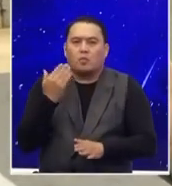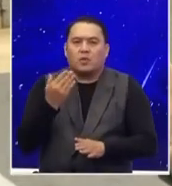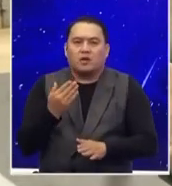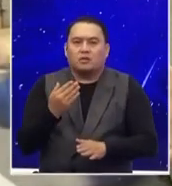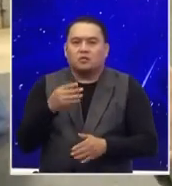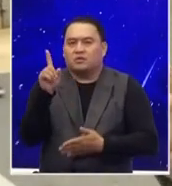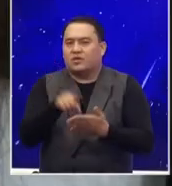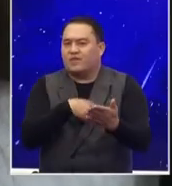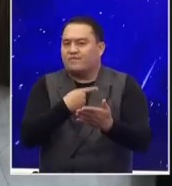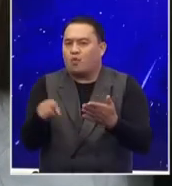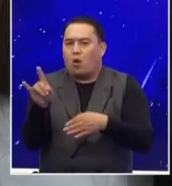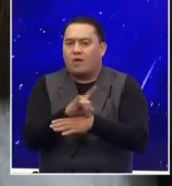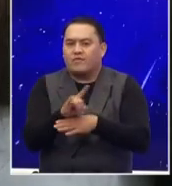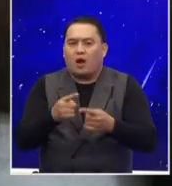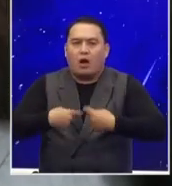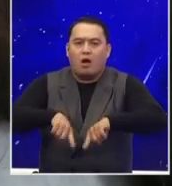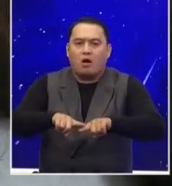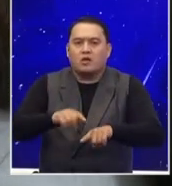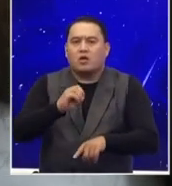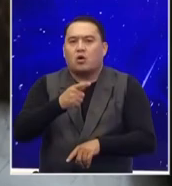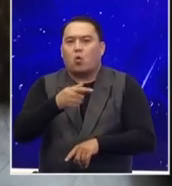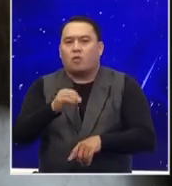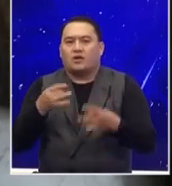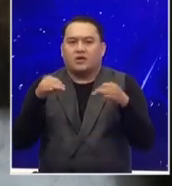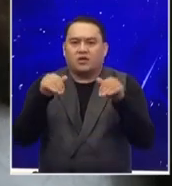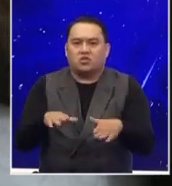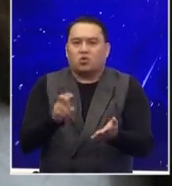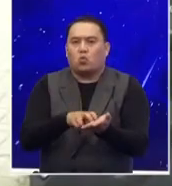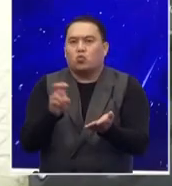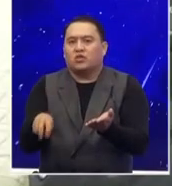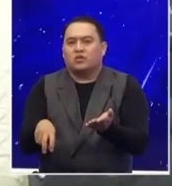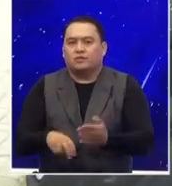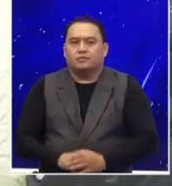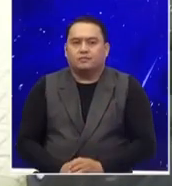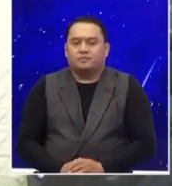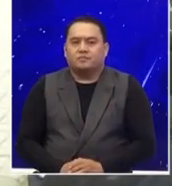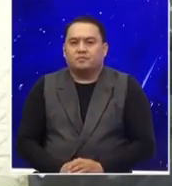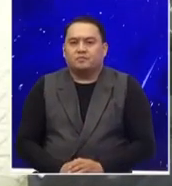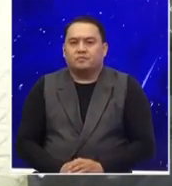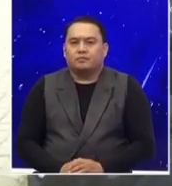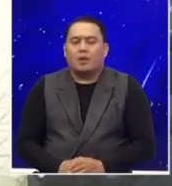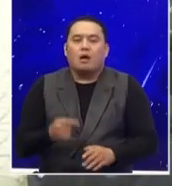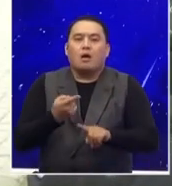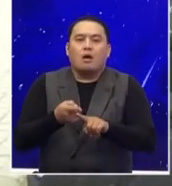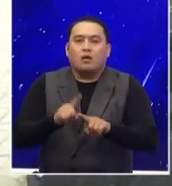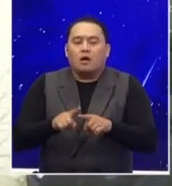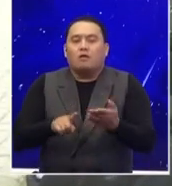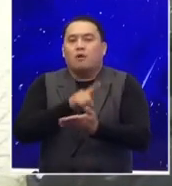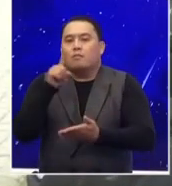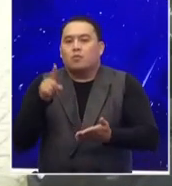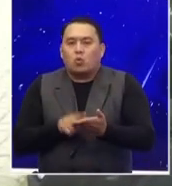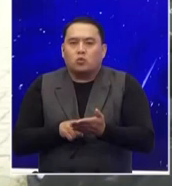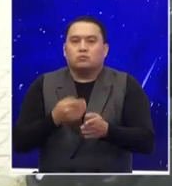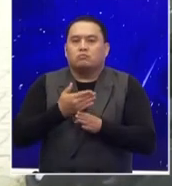появились сомнения в деятельности организации, и Александр решил ее покинуть. Эти вопросы начали